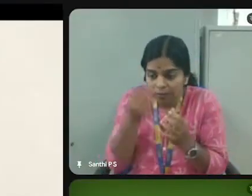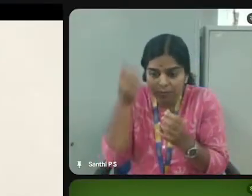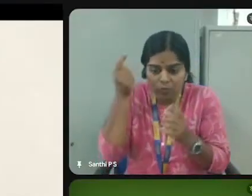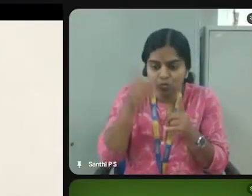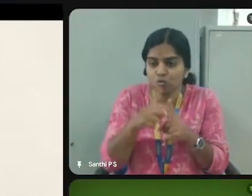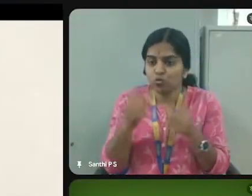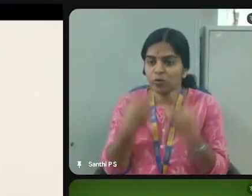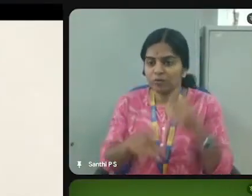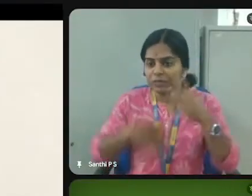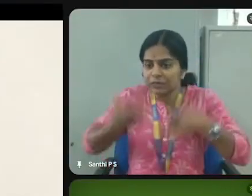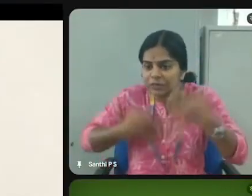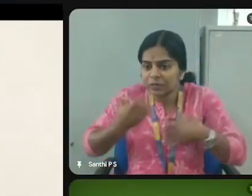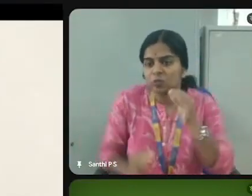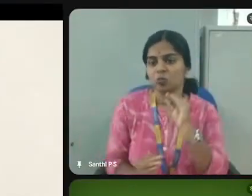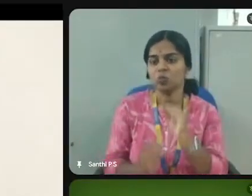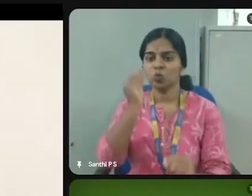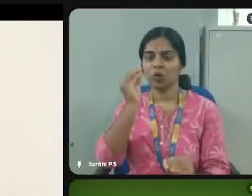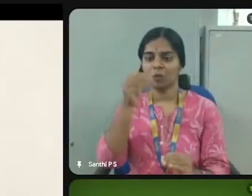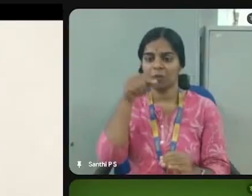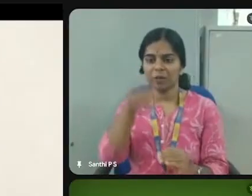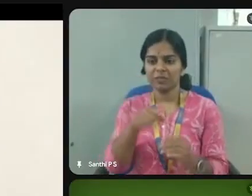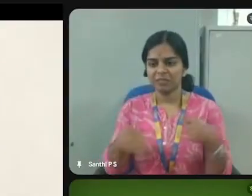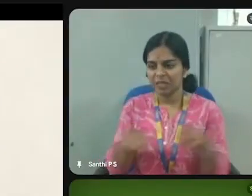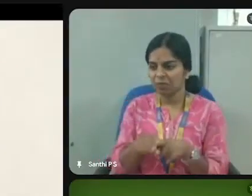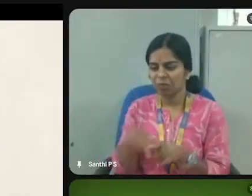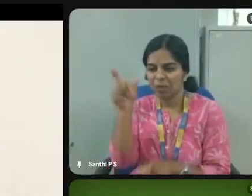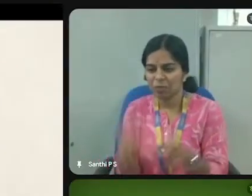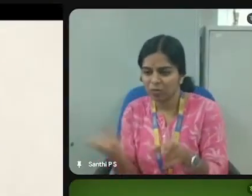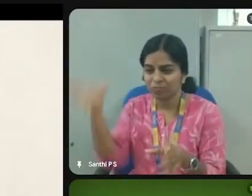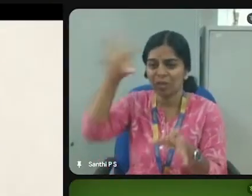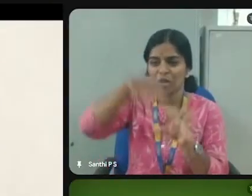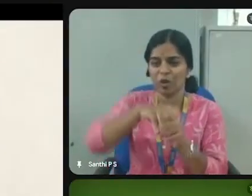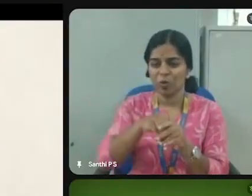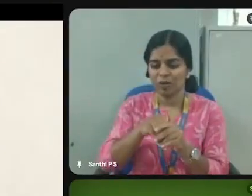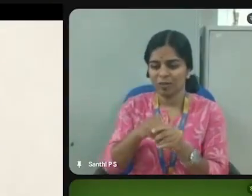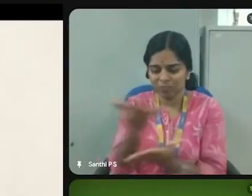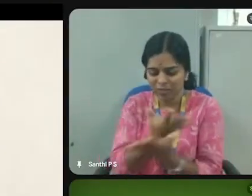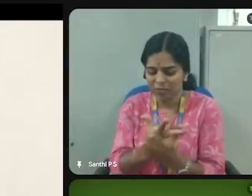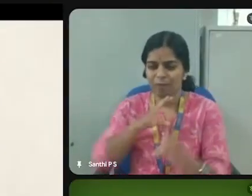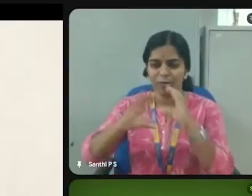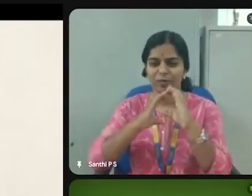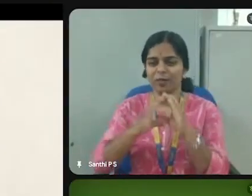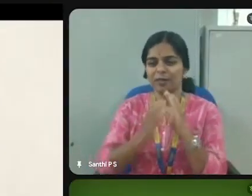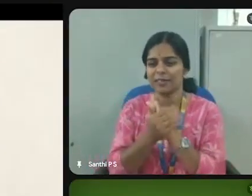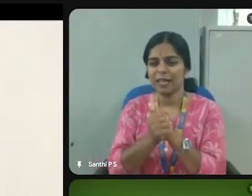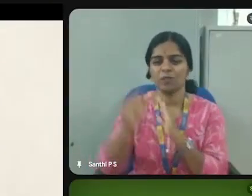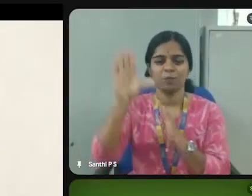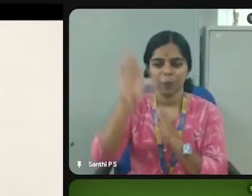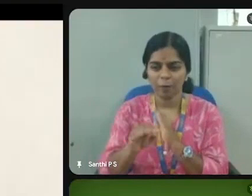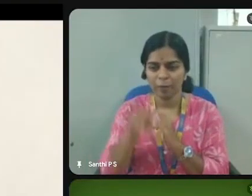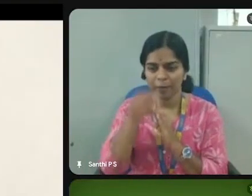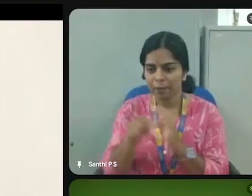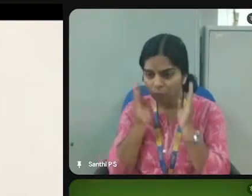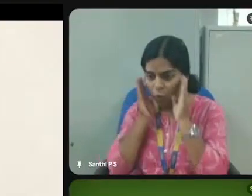പറഞ്ഞു. അപ്പോൾ അങ്ങനെയുള്ള ഇഷ്യൂസ്, ചിലപ്പോൾ അവർക്ക് മിംഗ്ലിങ്ങിൽ ഇഷ്യൂസ് ഉണ്ടാവാം, സോഷ്യൽ സ്കിൽസിൽ പ്രശ്നങ്ങൾ ഉണ്ടാവാം. അപ്പോൾ അങ്ങനെയുള്ള ഏരിയാസും നമ്മൾ